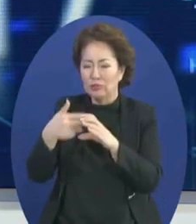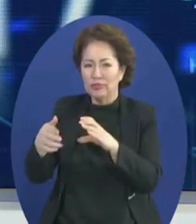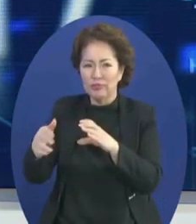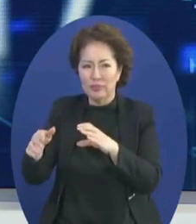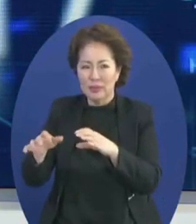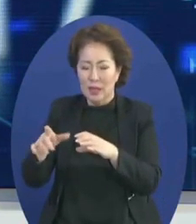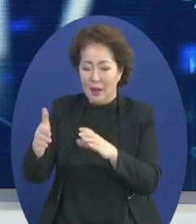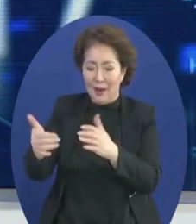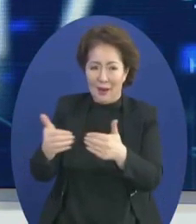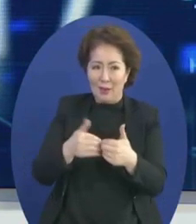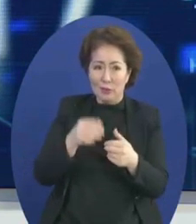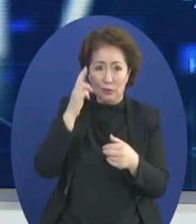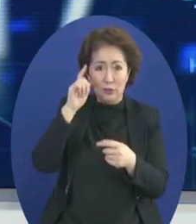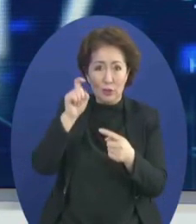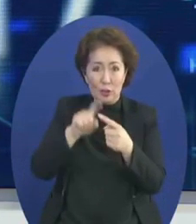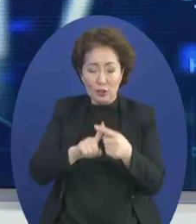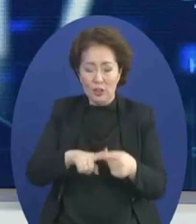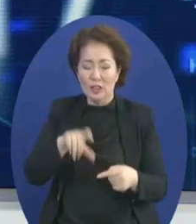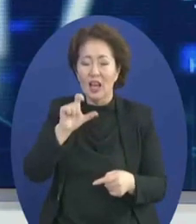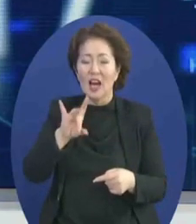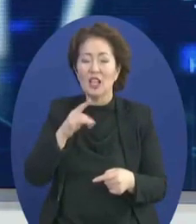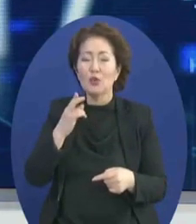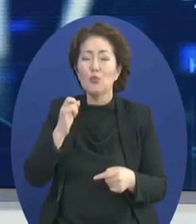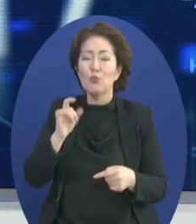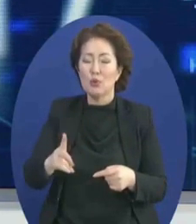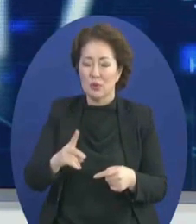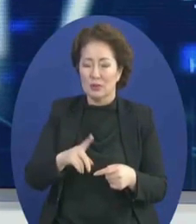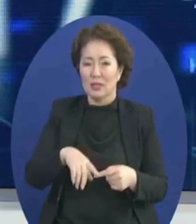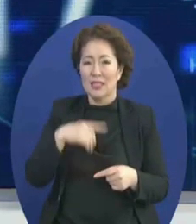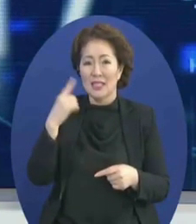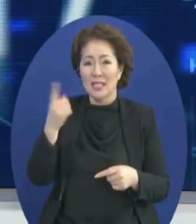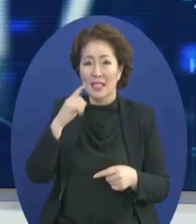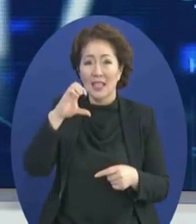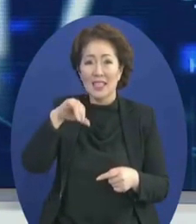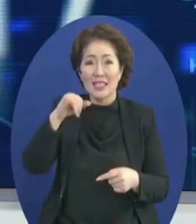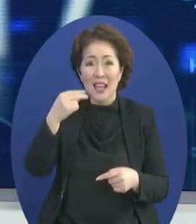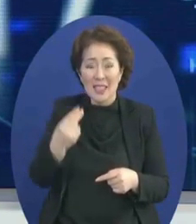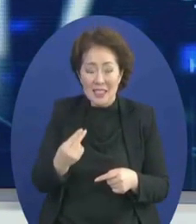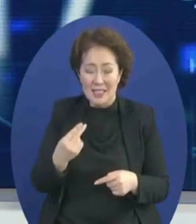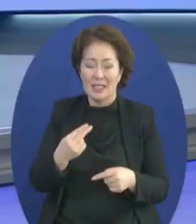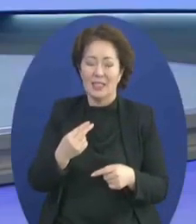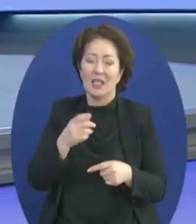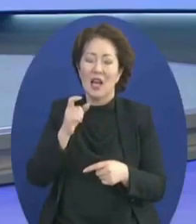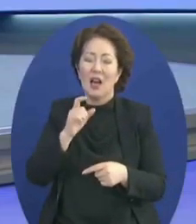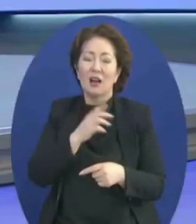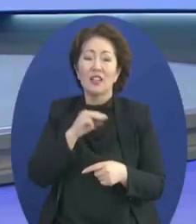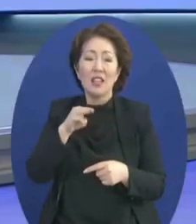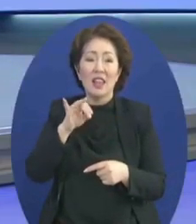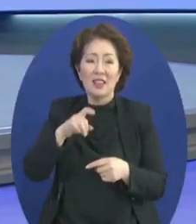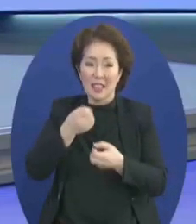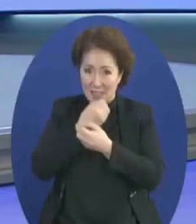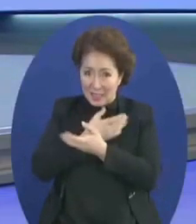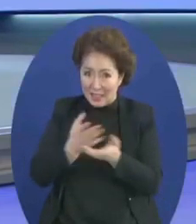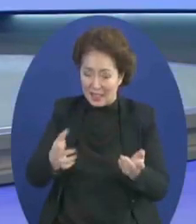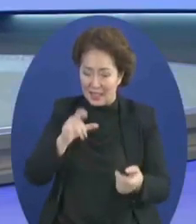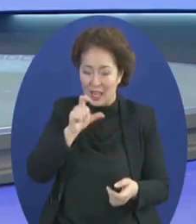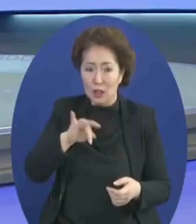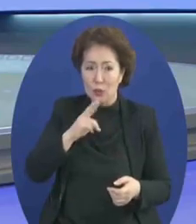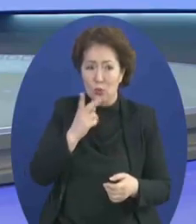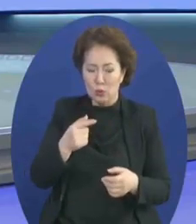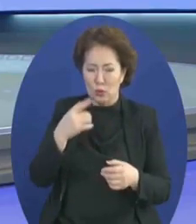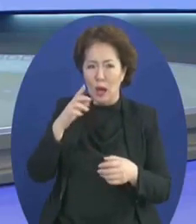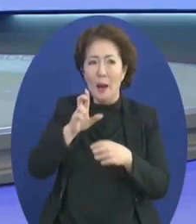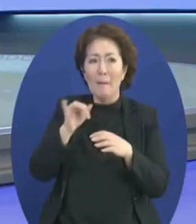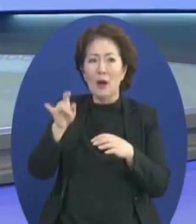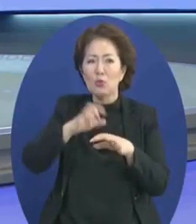бүрэнгийн усан цахилгаан станцын гүйцэтгэгчийг энэ сарын 13-нд сонгон шалгаруулах тендер зарлахаар болсон байна. Эрдэнэ бүрэнгийн усан цахилгаан станц нь Монгол улсын баруун